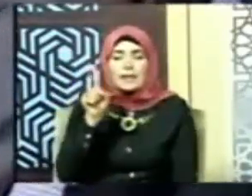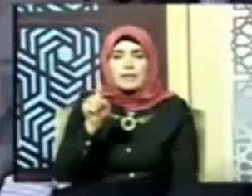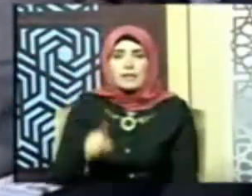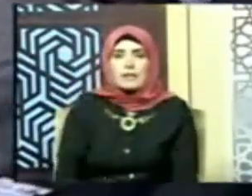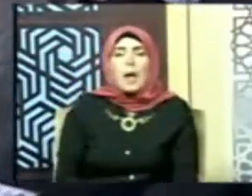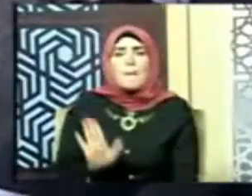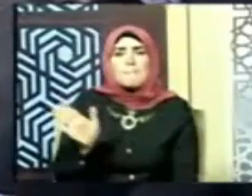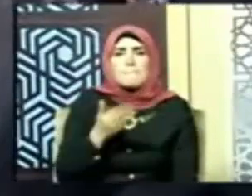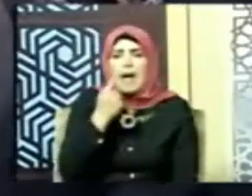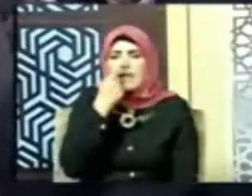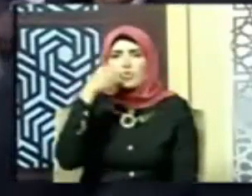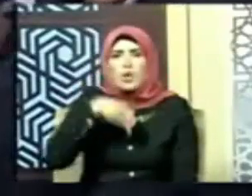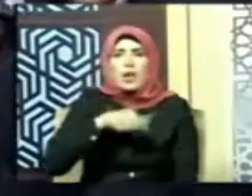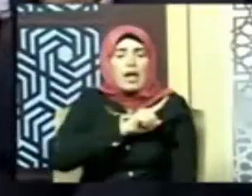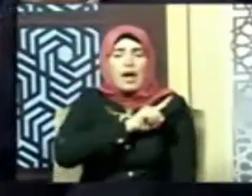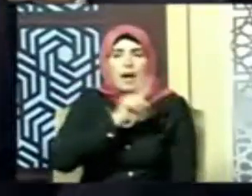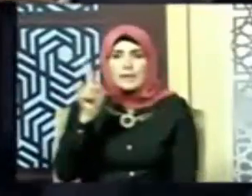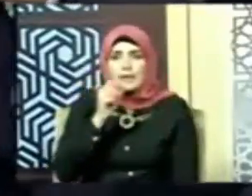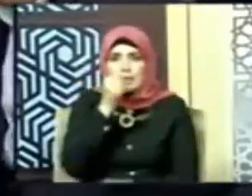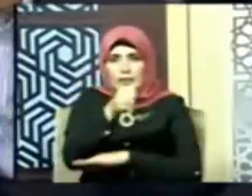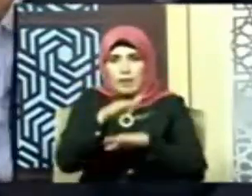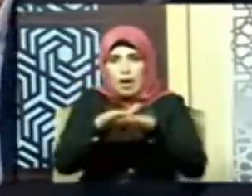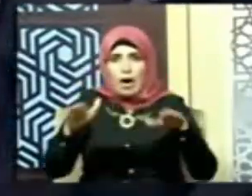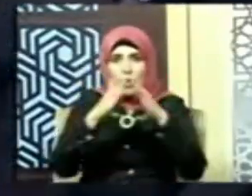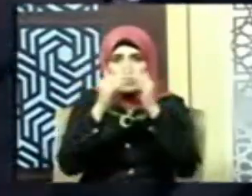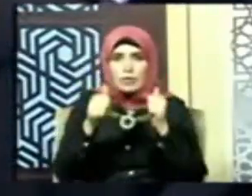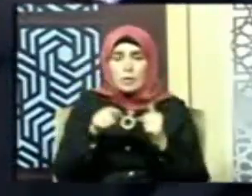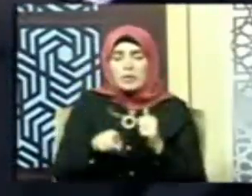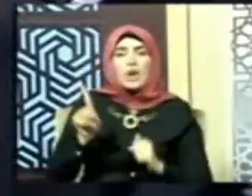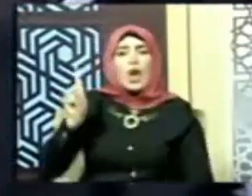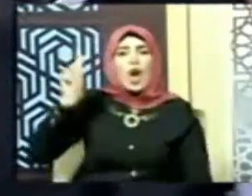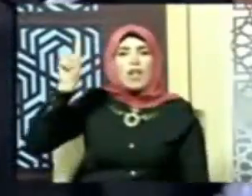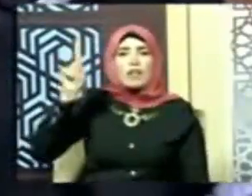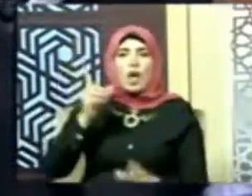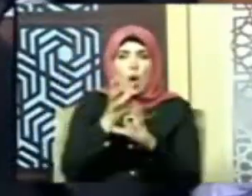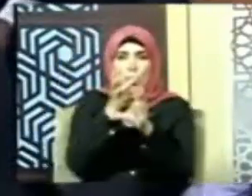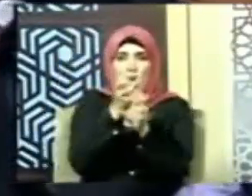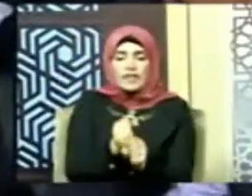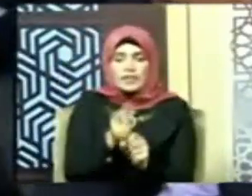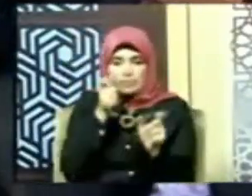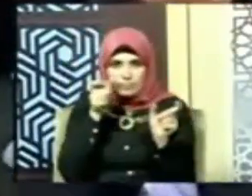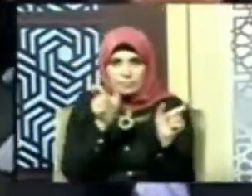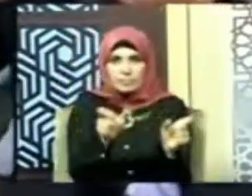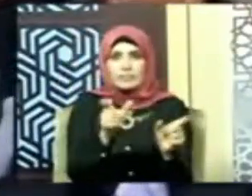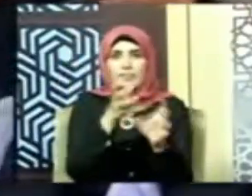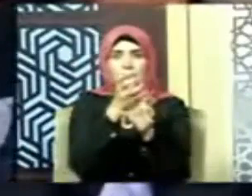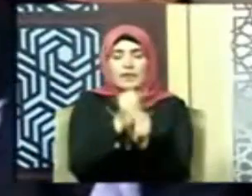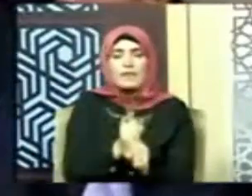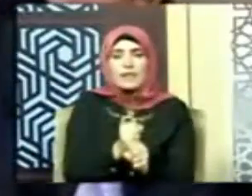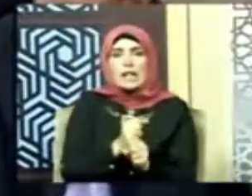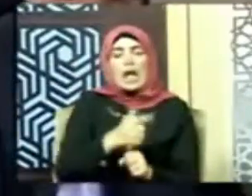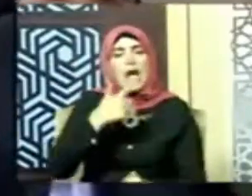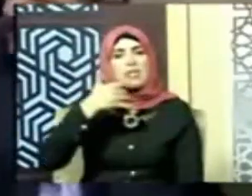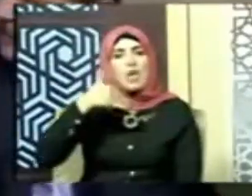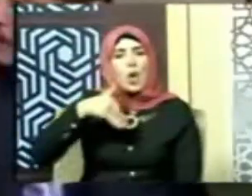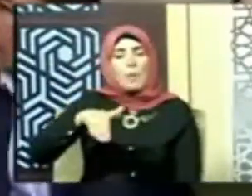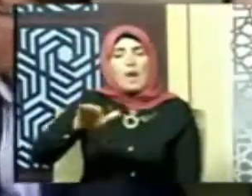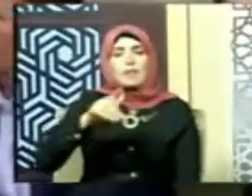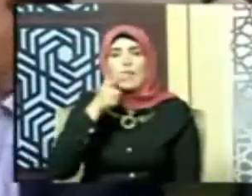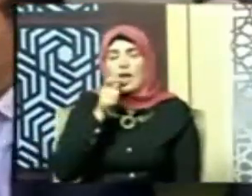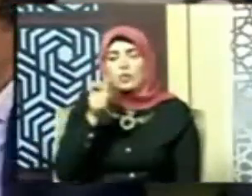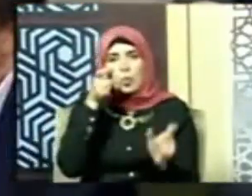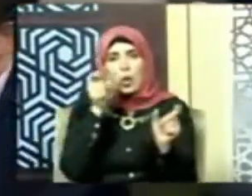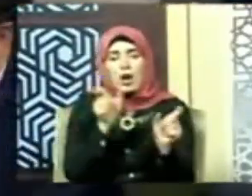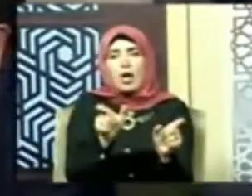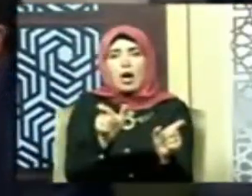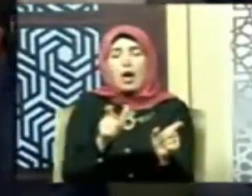ما هانت على أحد، الله يحفظها دوما ويرعاها.